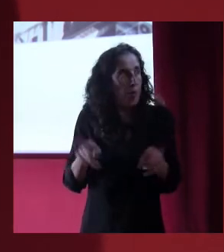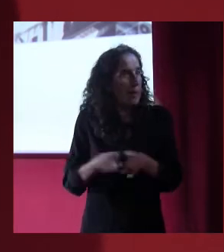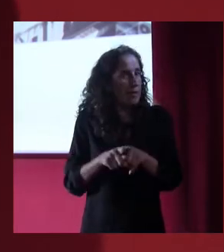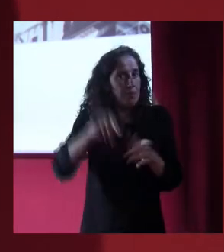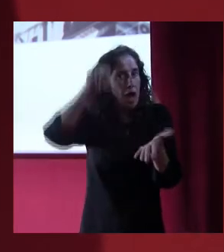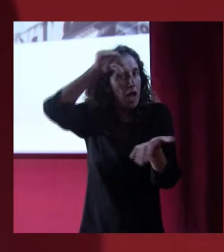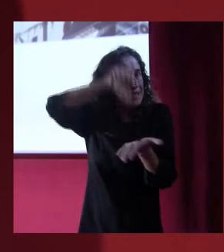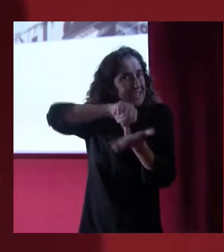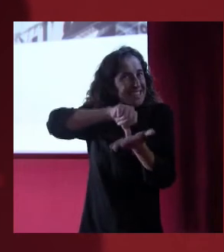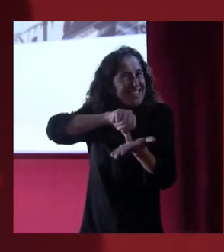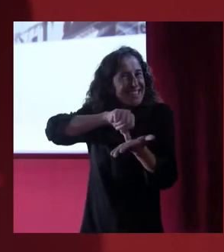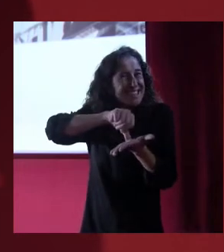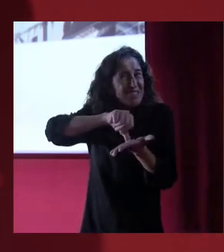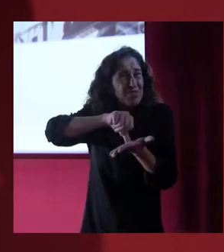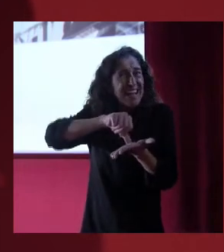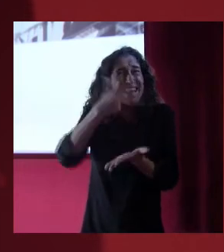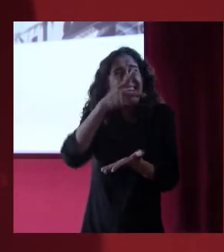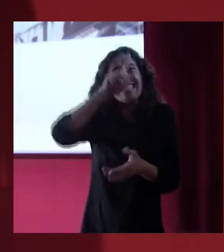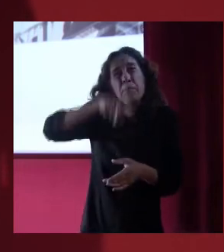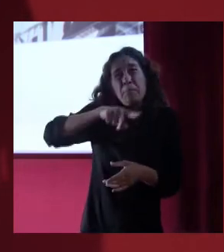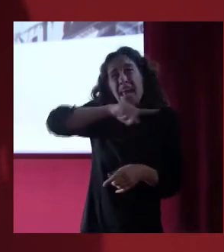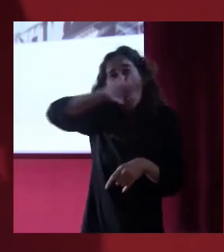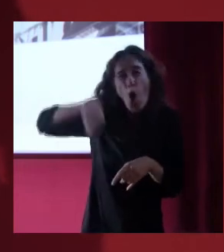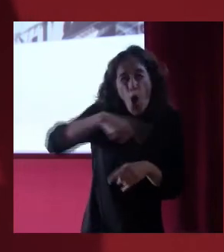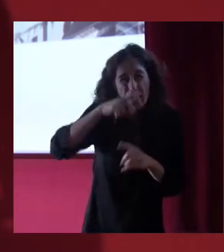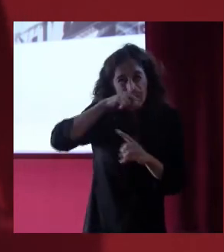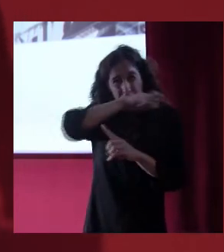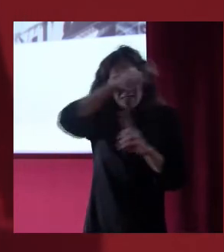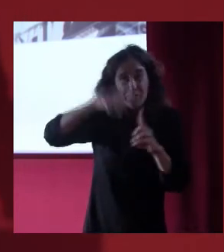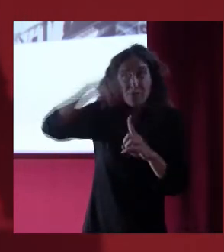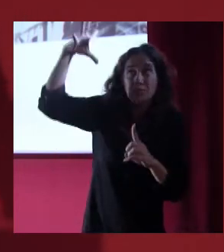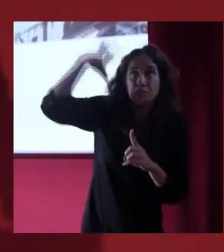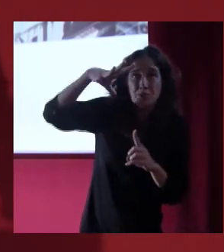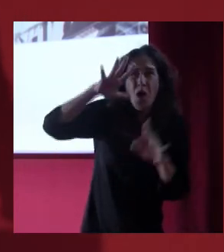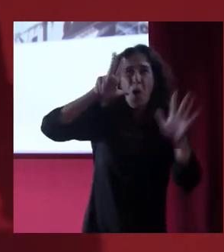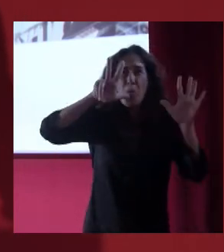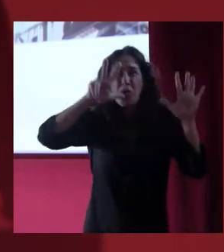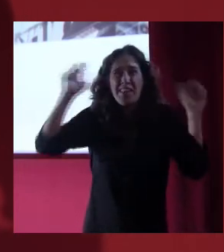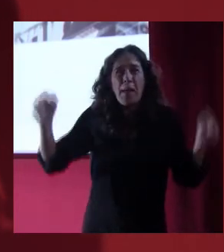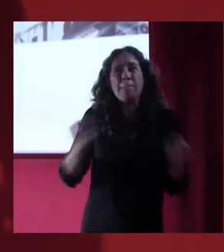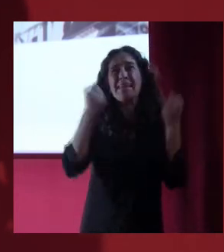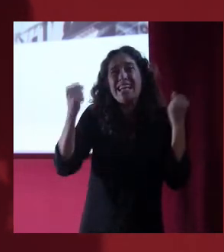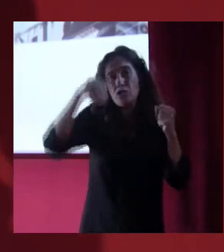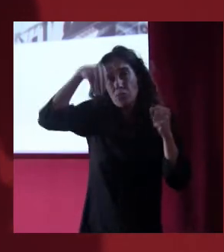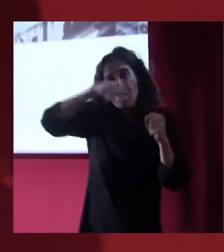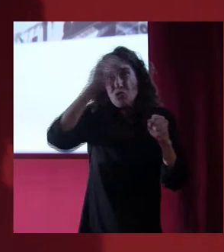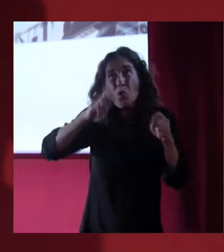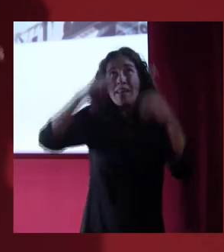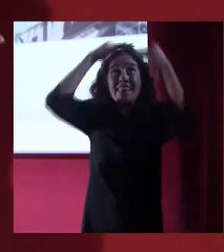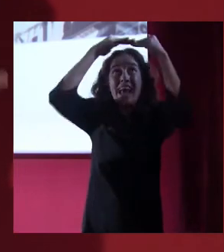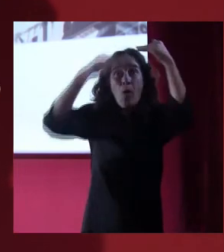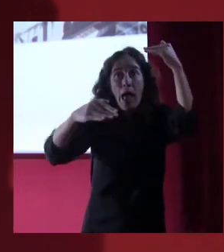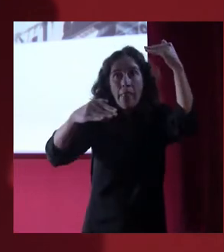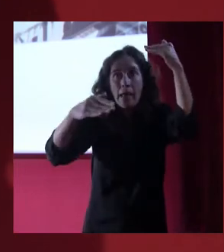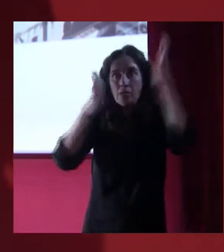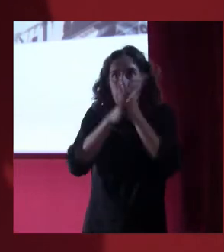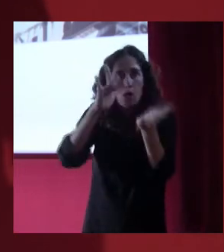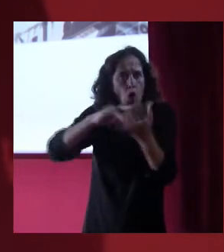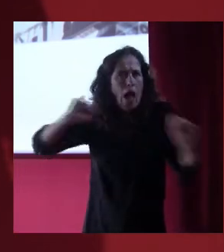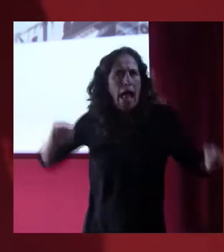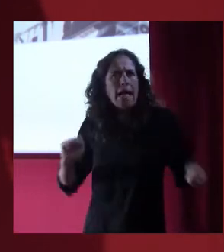amb 3.000 hores de sol l'any, amb 8 milions de metres quadrats de teulada òptima? Hauríem d'estar fent una